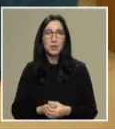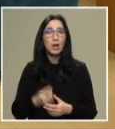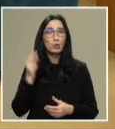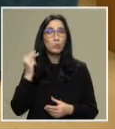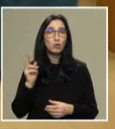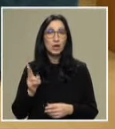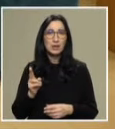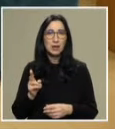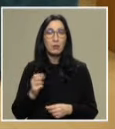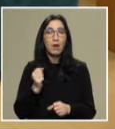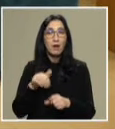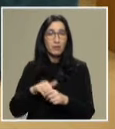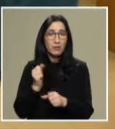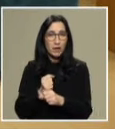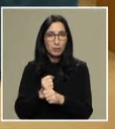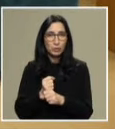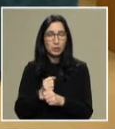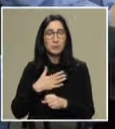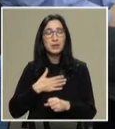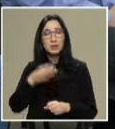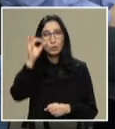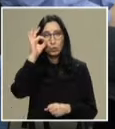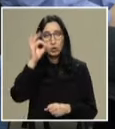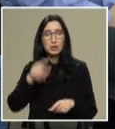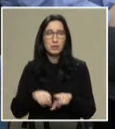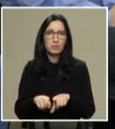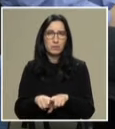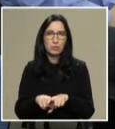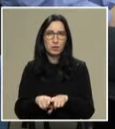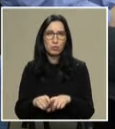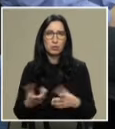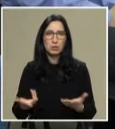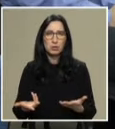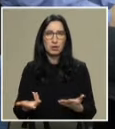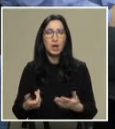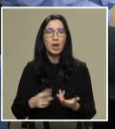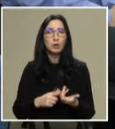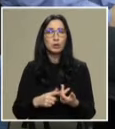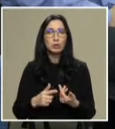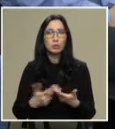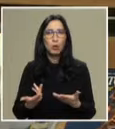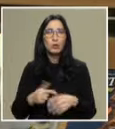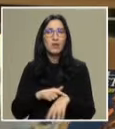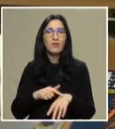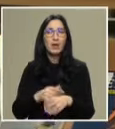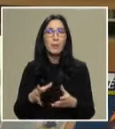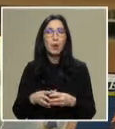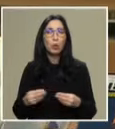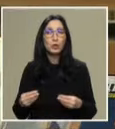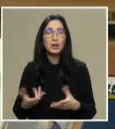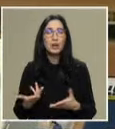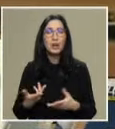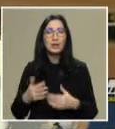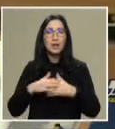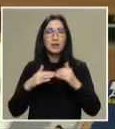В работата ми с учениците, всъщност, доста така време отне да изградим